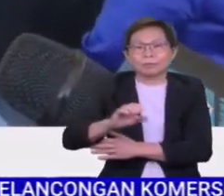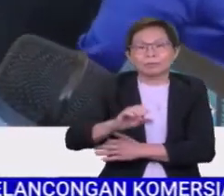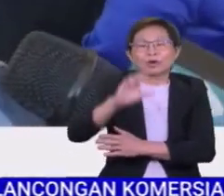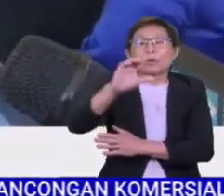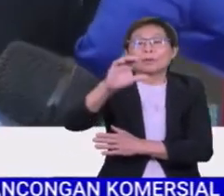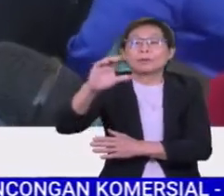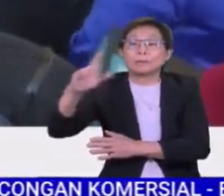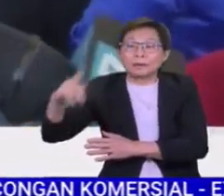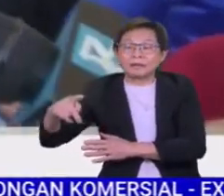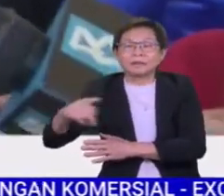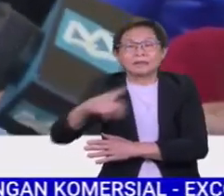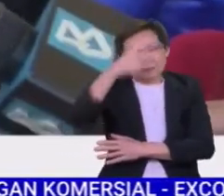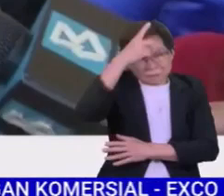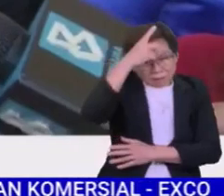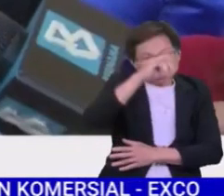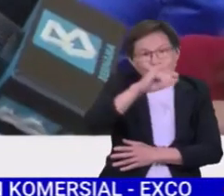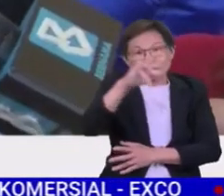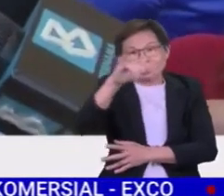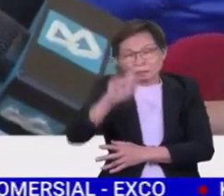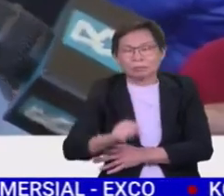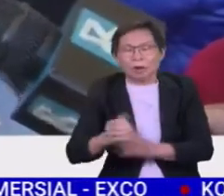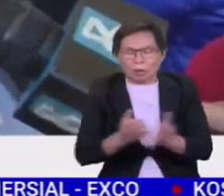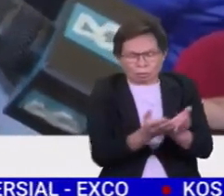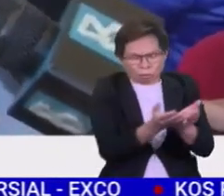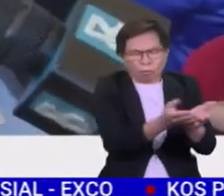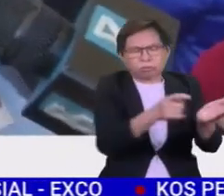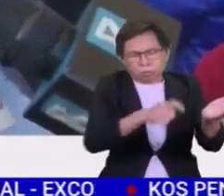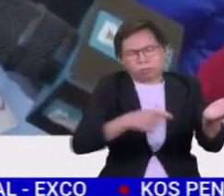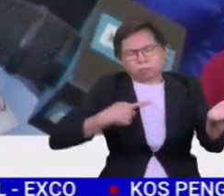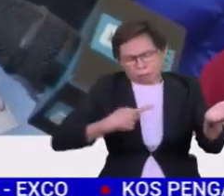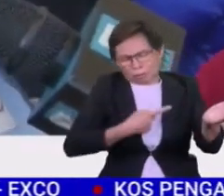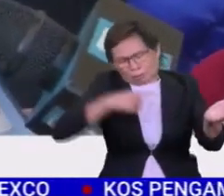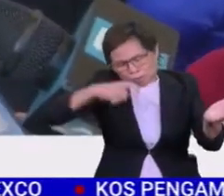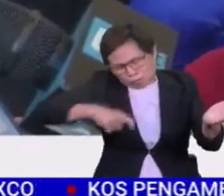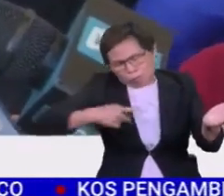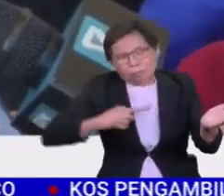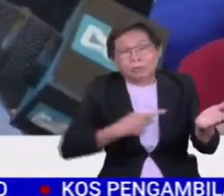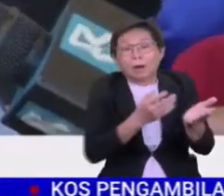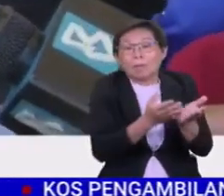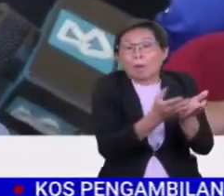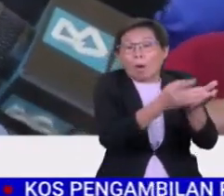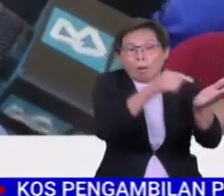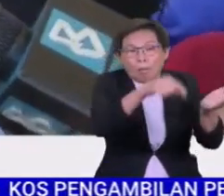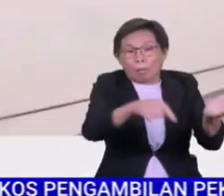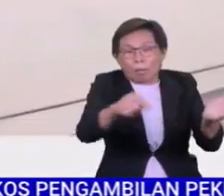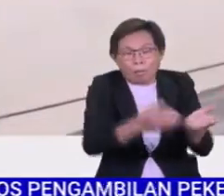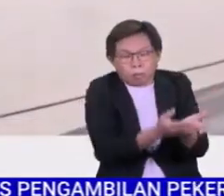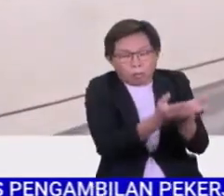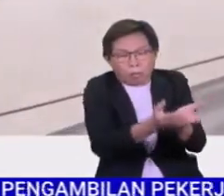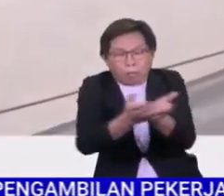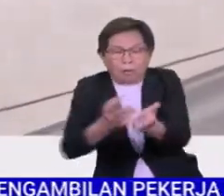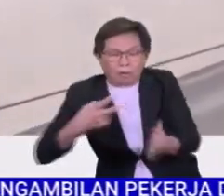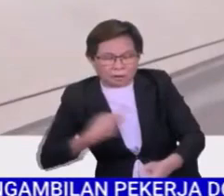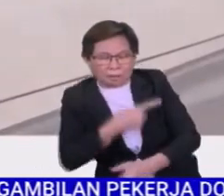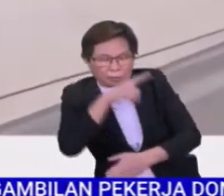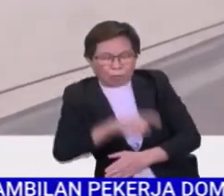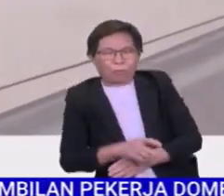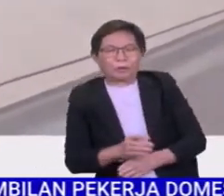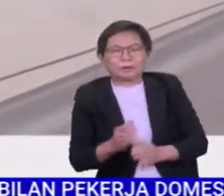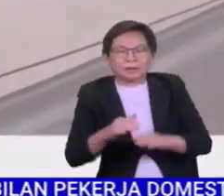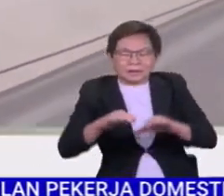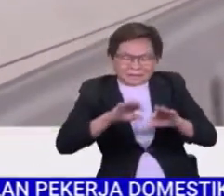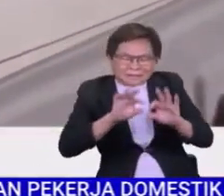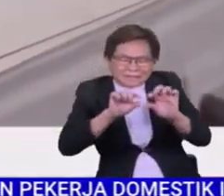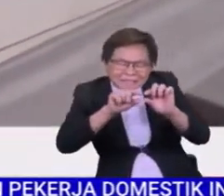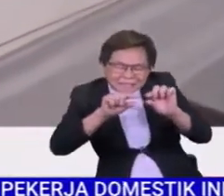Abdullah memenuhi kita punya keperluan ya dia boleh kepada apa ni air yang cetek dan mudah